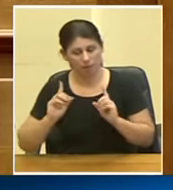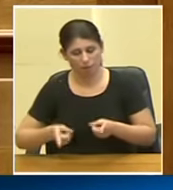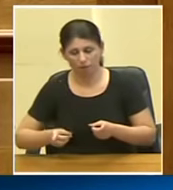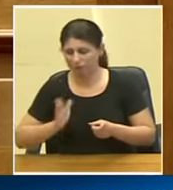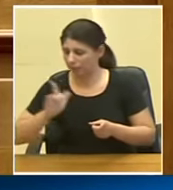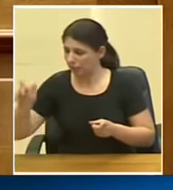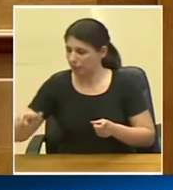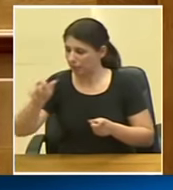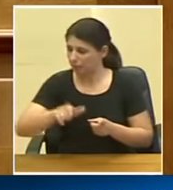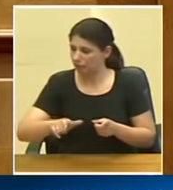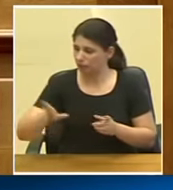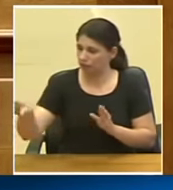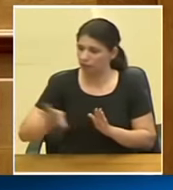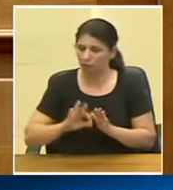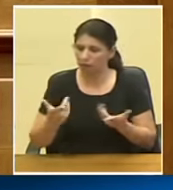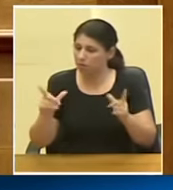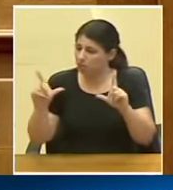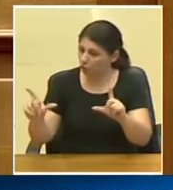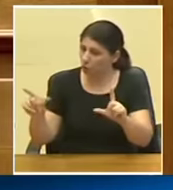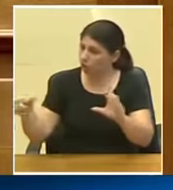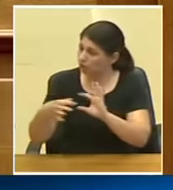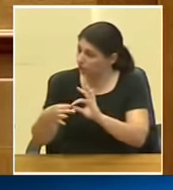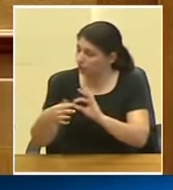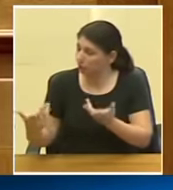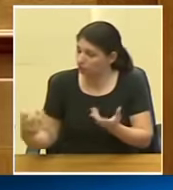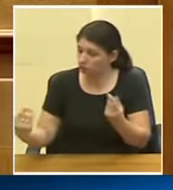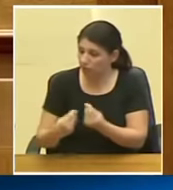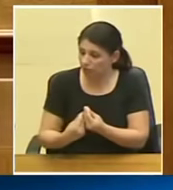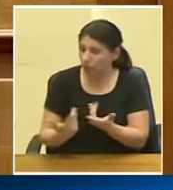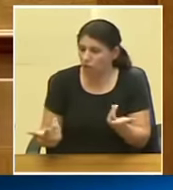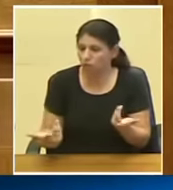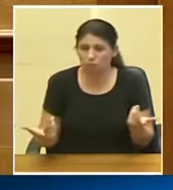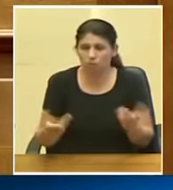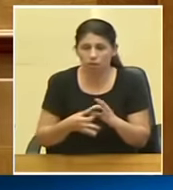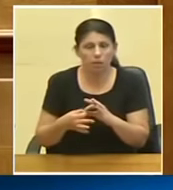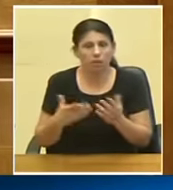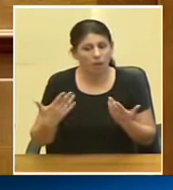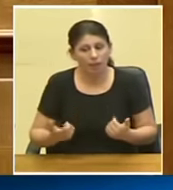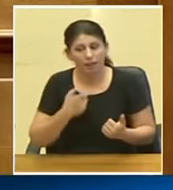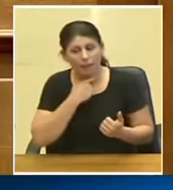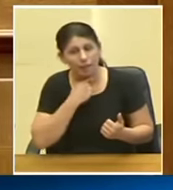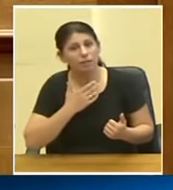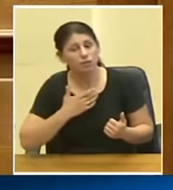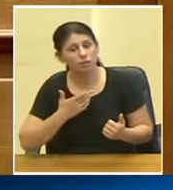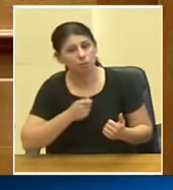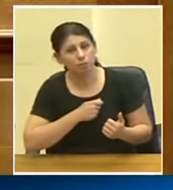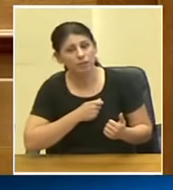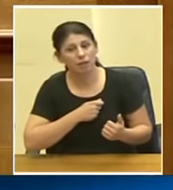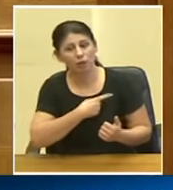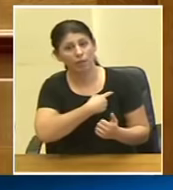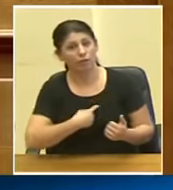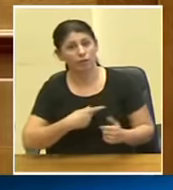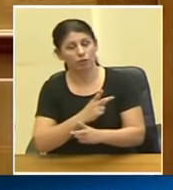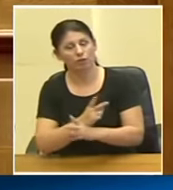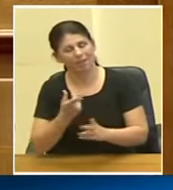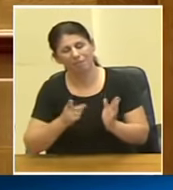έρχονται. Τι είναι, να έχει μια εικόνα, είναι συνεργάσιμη, ταιριάζουν τα χνότα τους, έχει τις ανάγκες που θεωρεί. Άρα πρέπει να είναι.